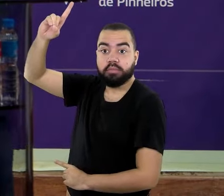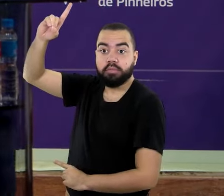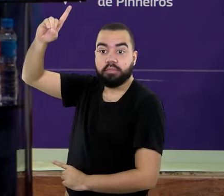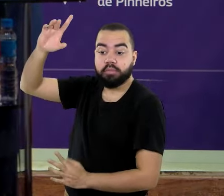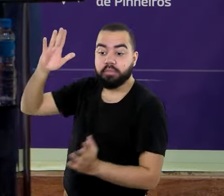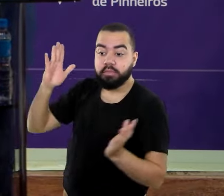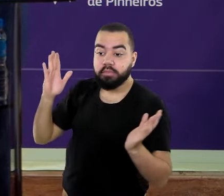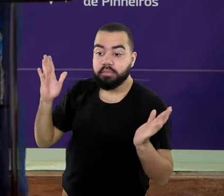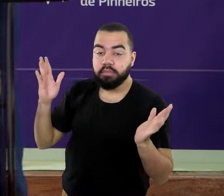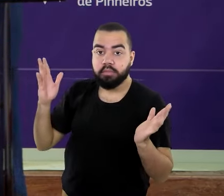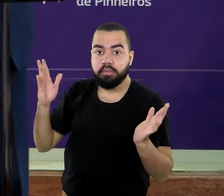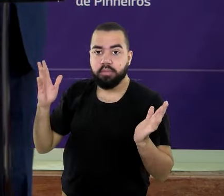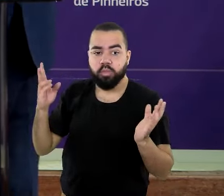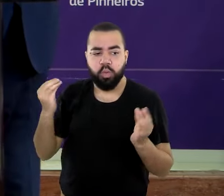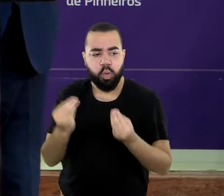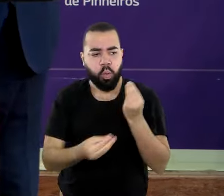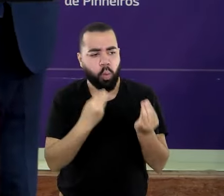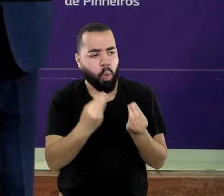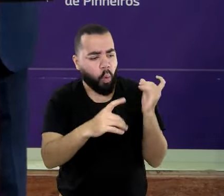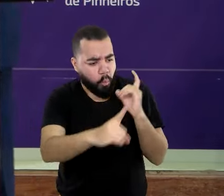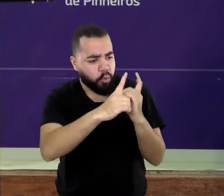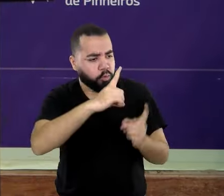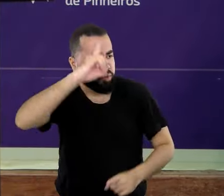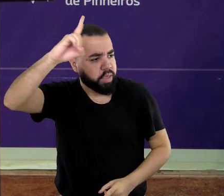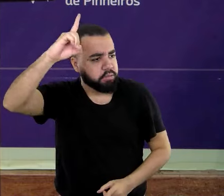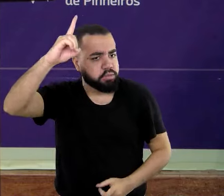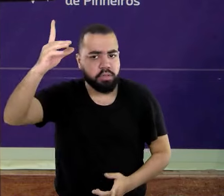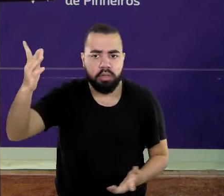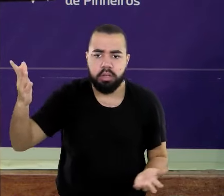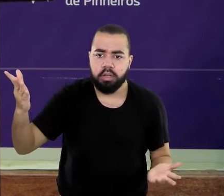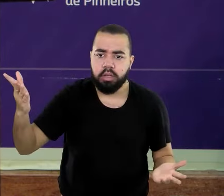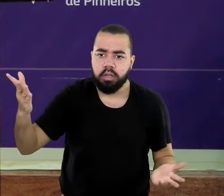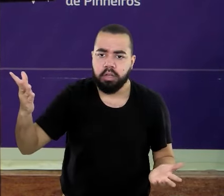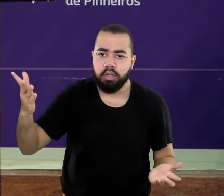하나님을 어떻게 만났냐고 물었습니다. Eu falei: "Como encontrou com Deus?"